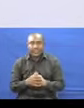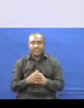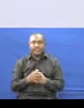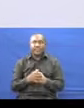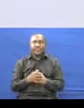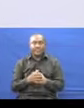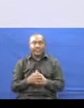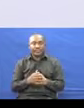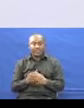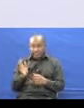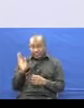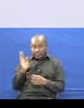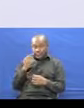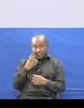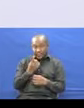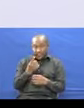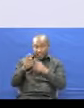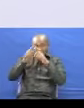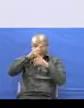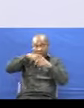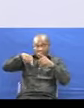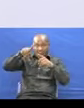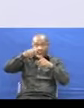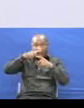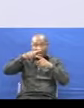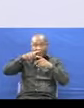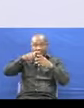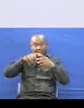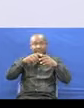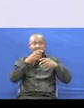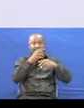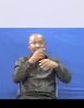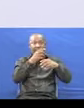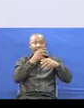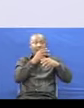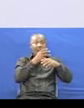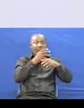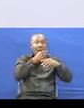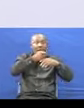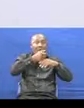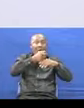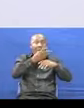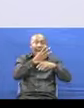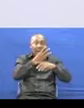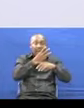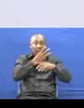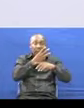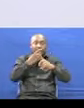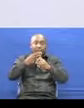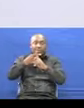tatu. Hili duara sehemu yake ni hii hapa. Robo tatu. Jumlisha